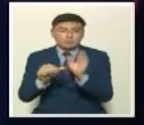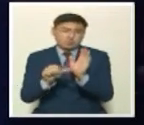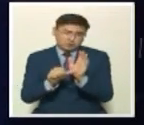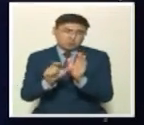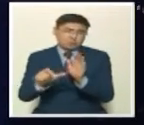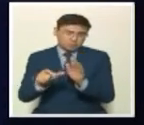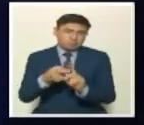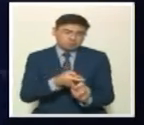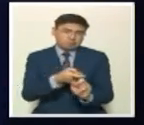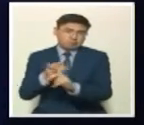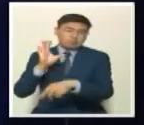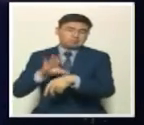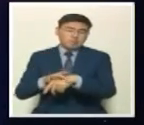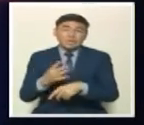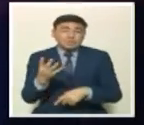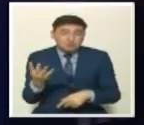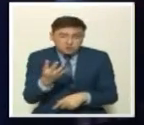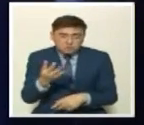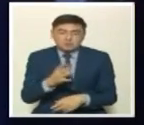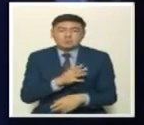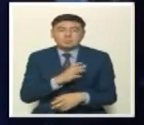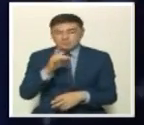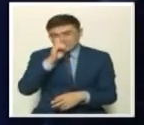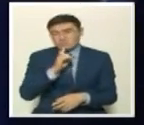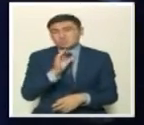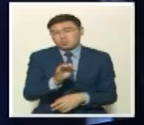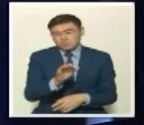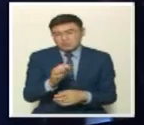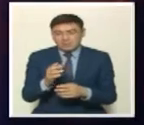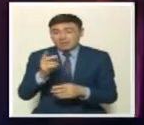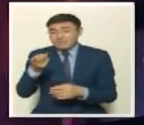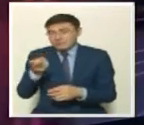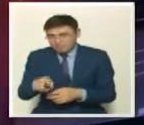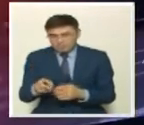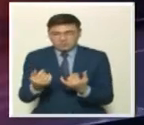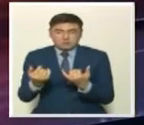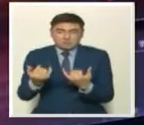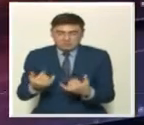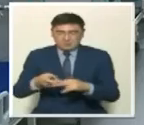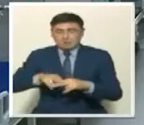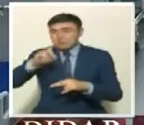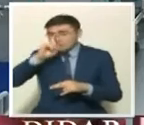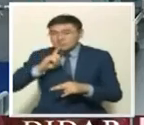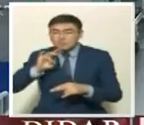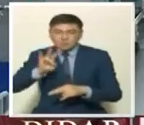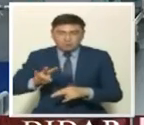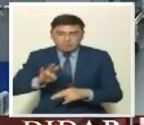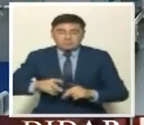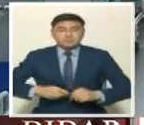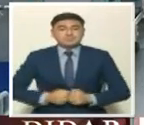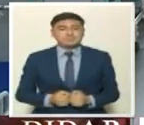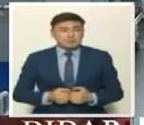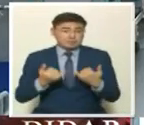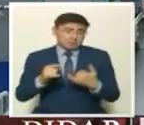случаев заражения ковид. 4 из них зарегистрированы в октябре, остальные в этом месяце. Пациенты находятся в стабильном состоянии и